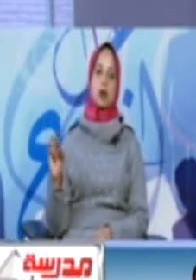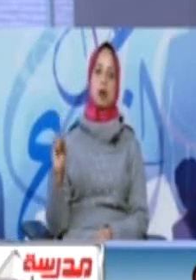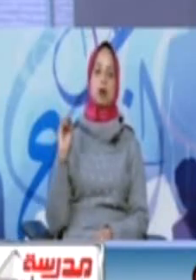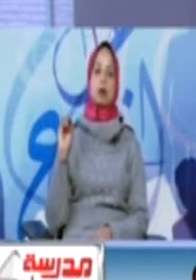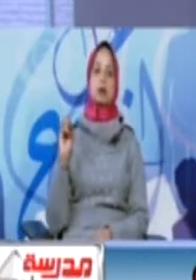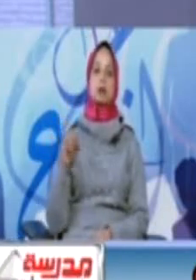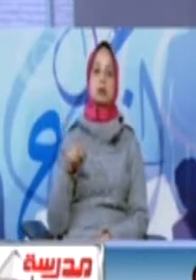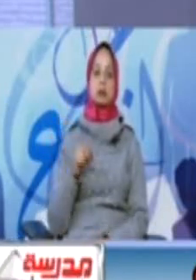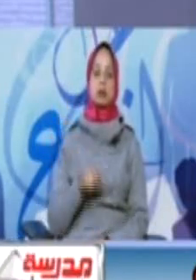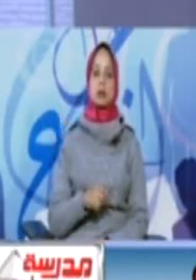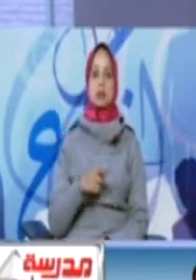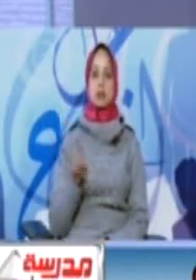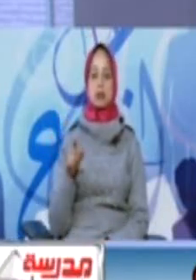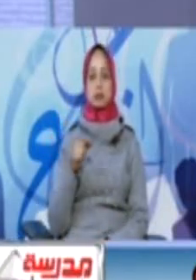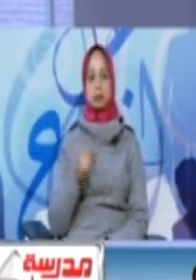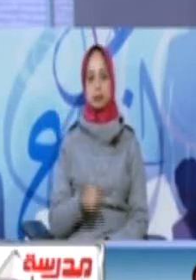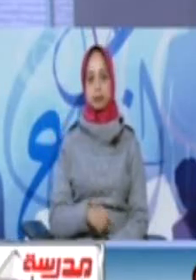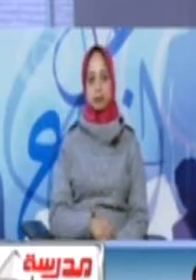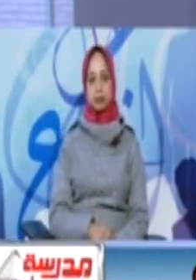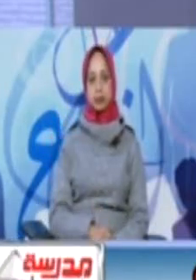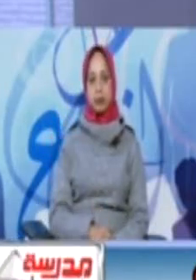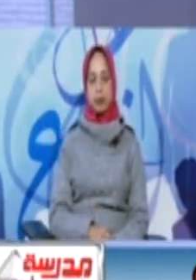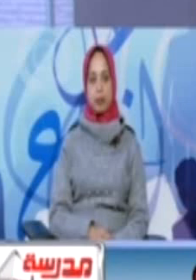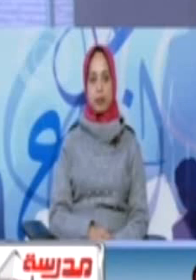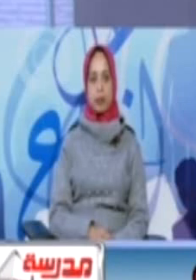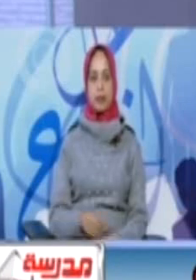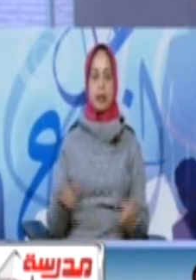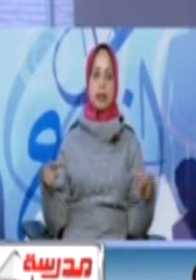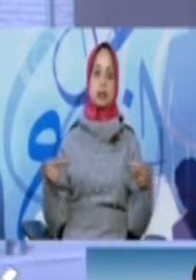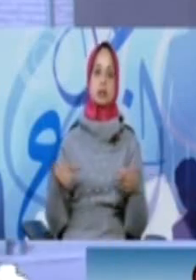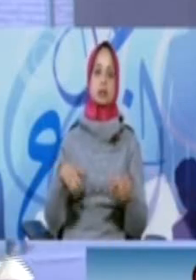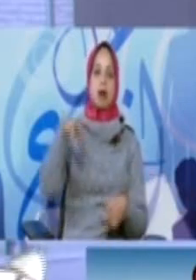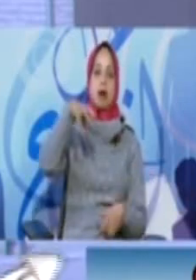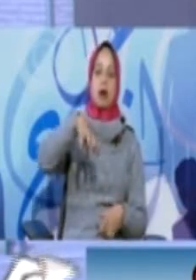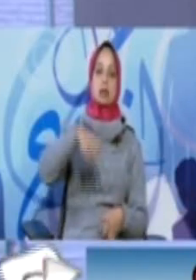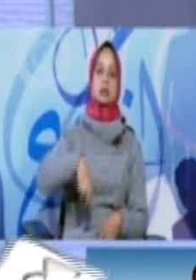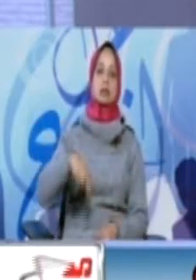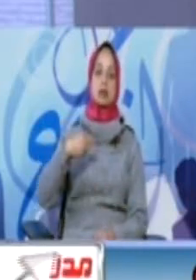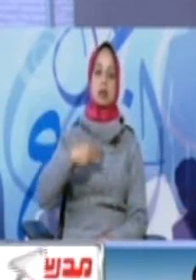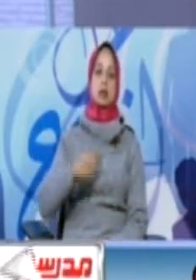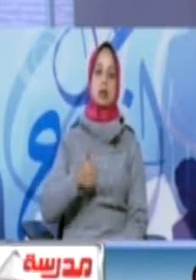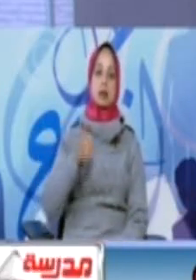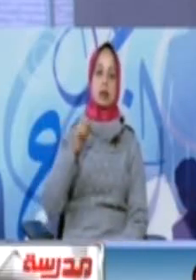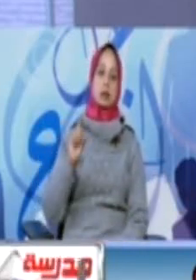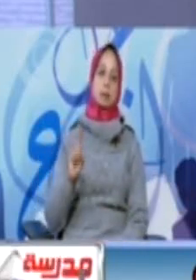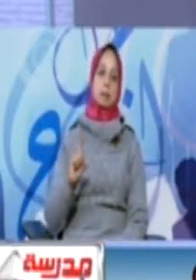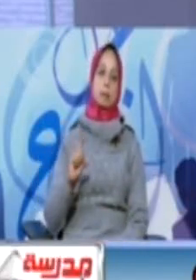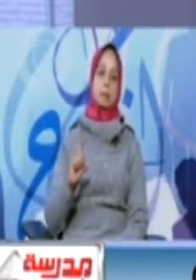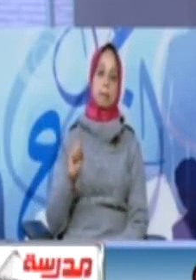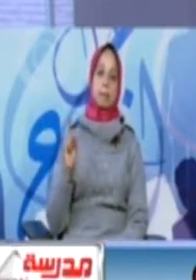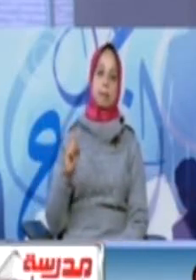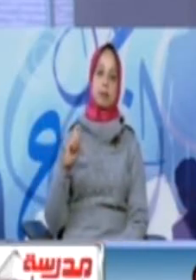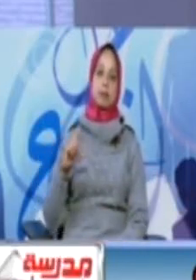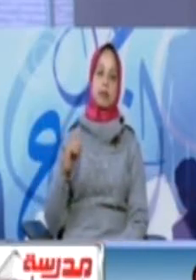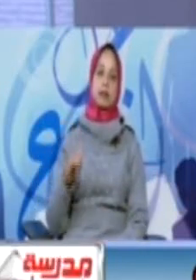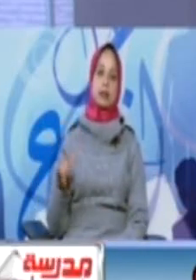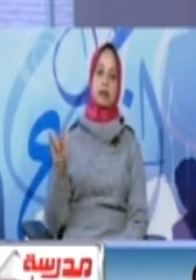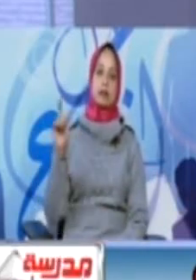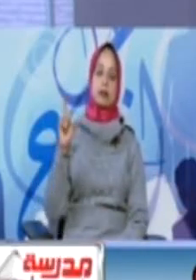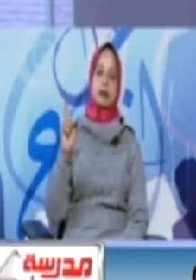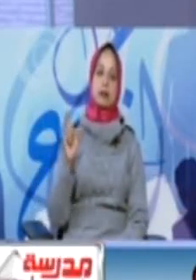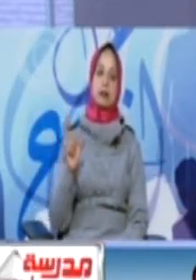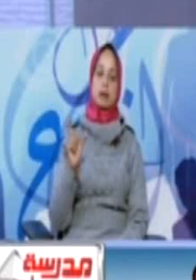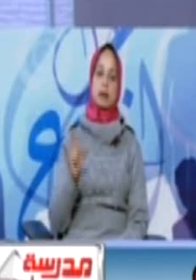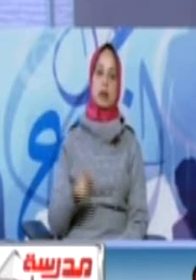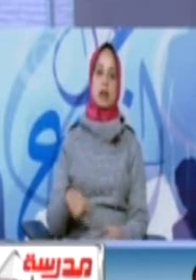عنه. انجلترا. حلو قوي، وحصار قصر عابدين، تمام؟ تمام. ايه اللي حصل بقى هنا يا انسه ندى؟ بنقول الحادثه